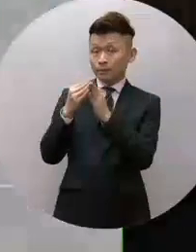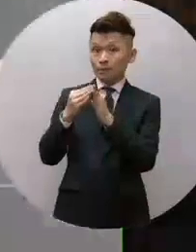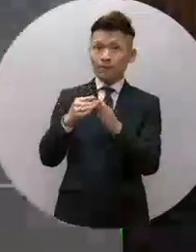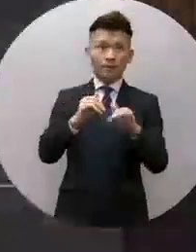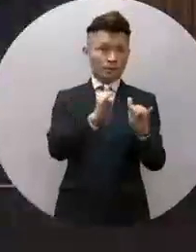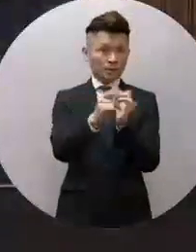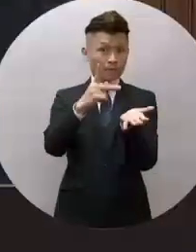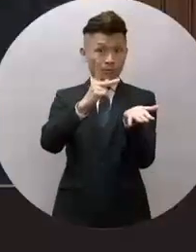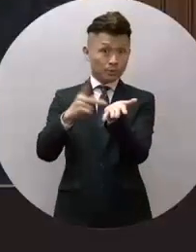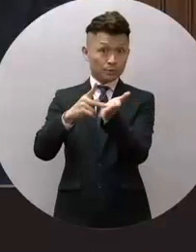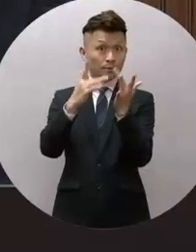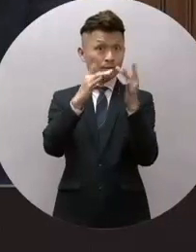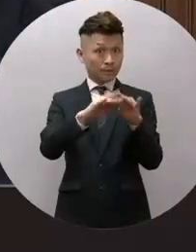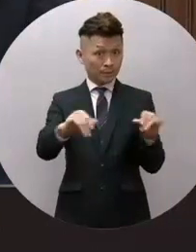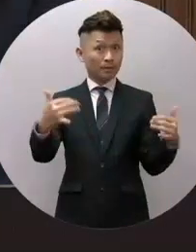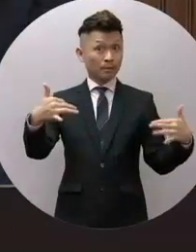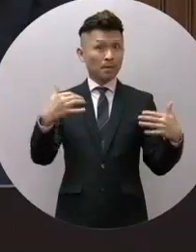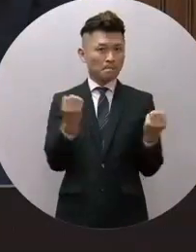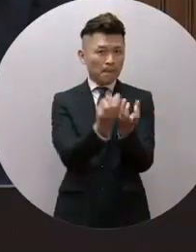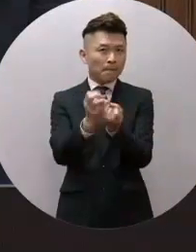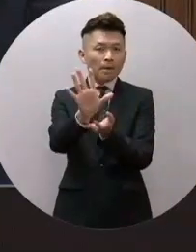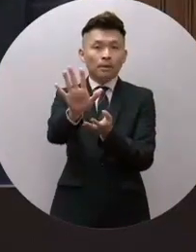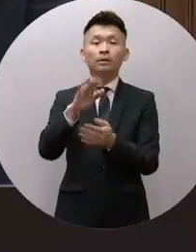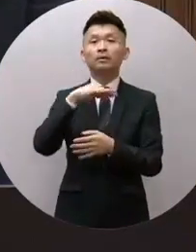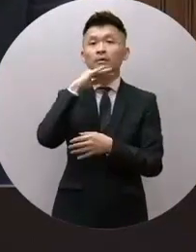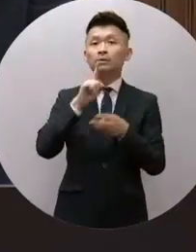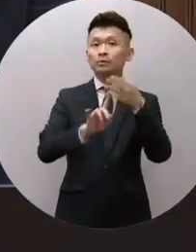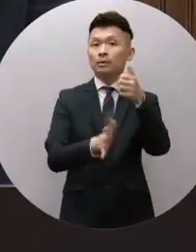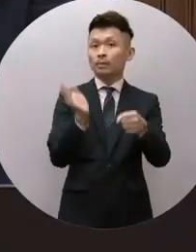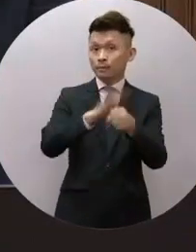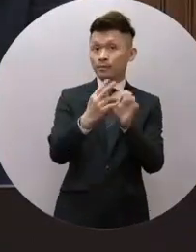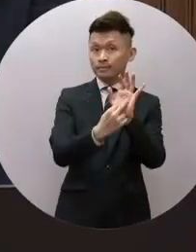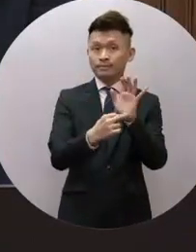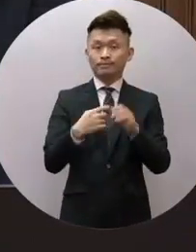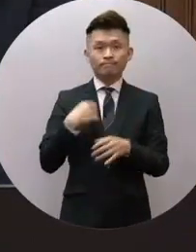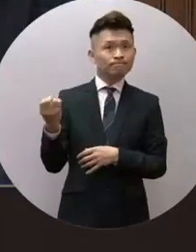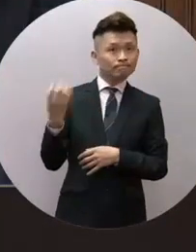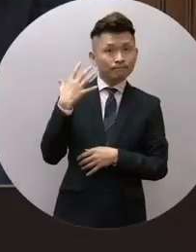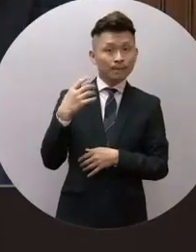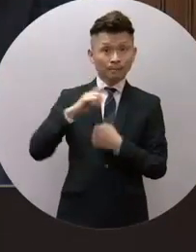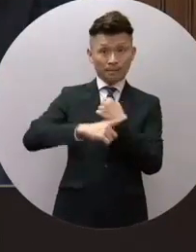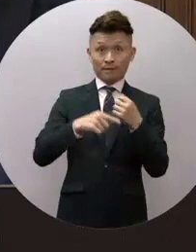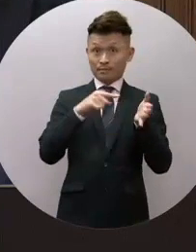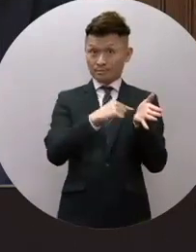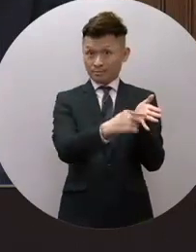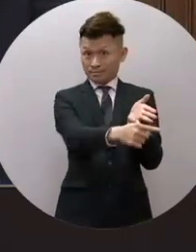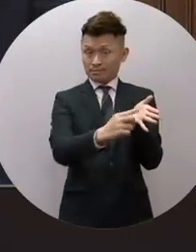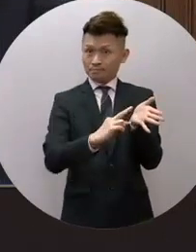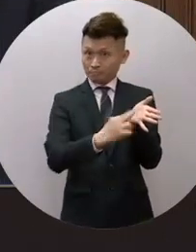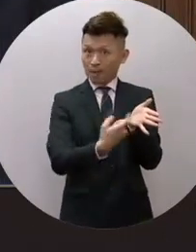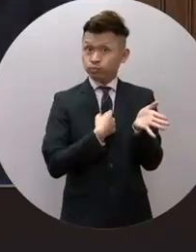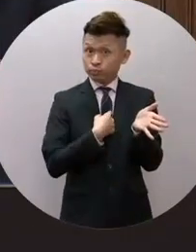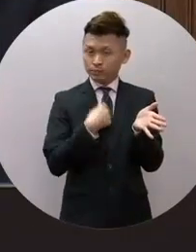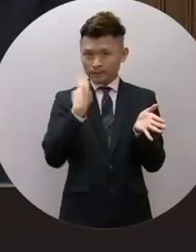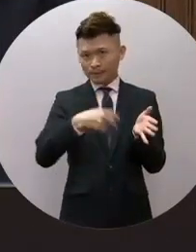是有争议，所以林务局有在检讨这个，我待会请主委补充，是不是我听说有把这个新的办法要重新做一个检讨，